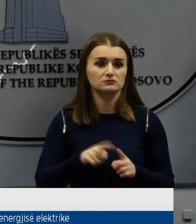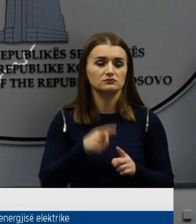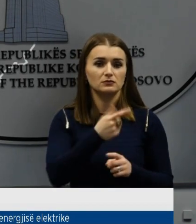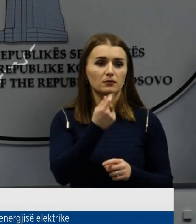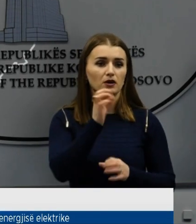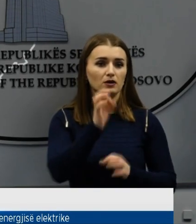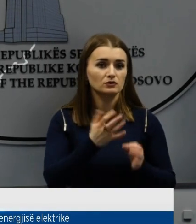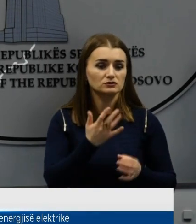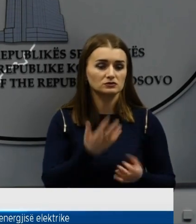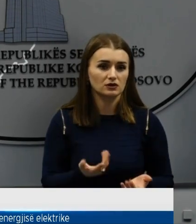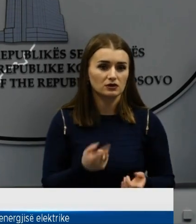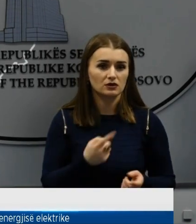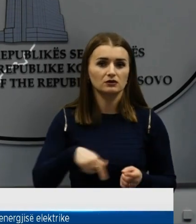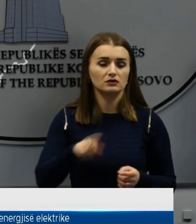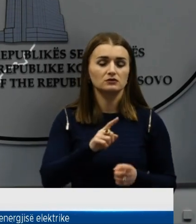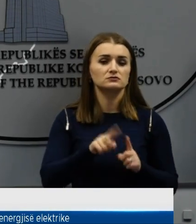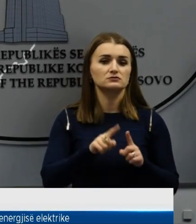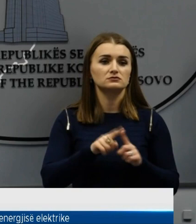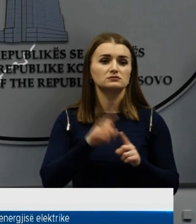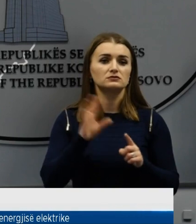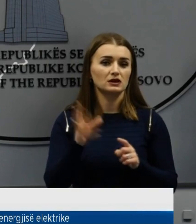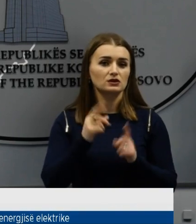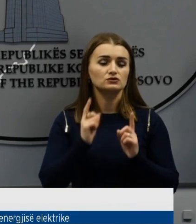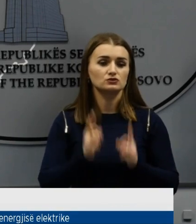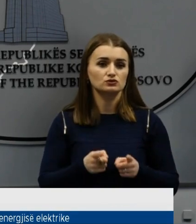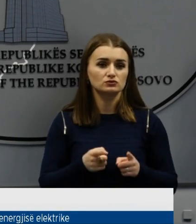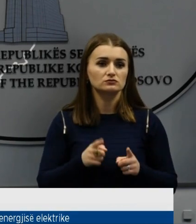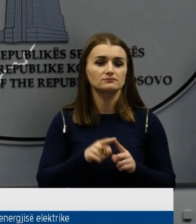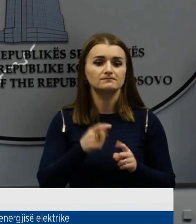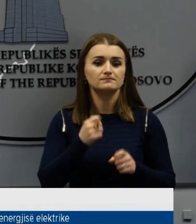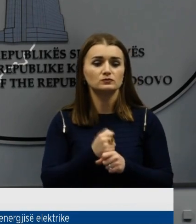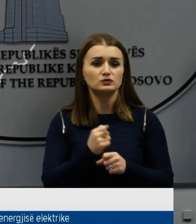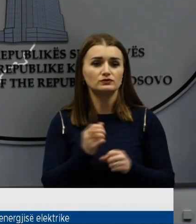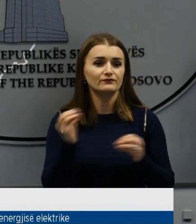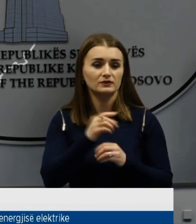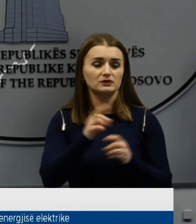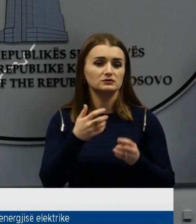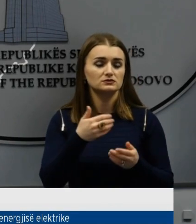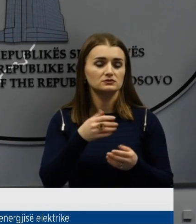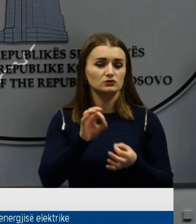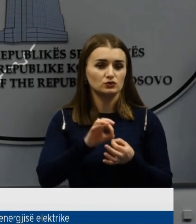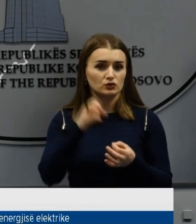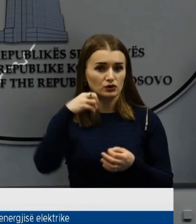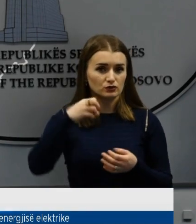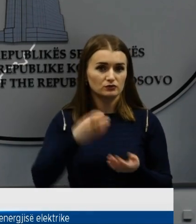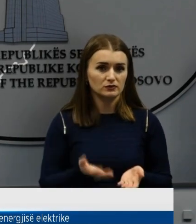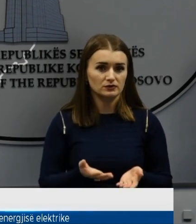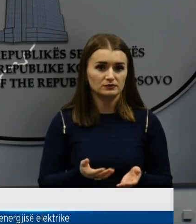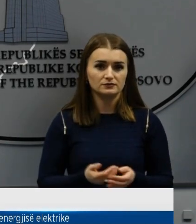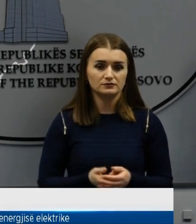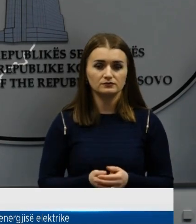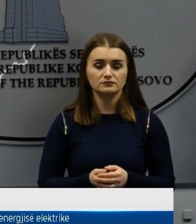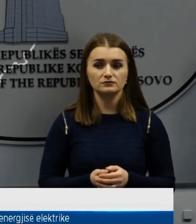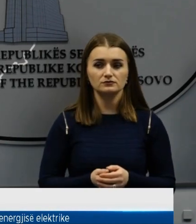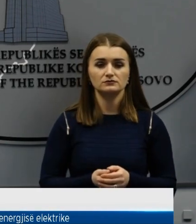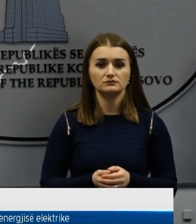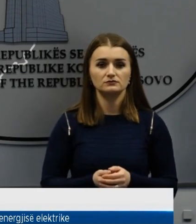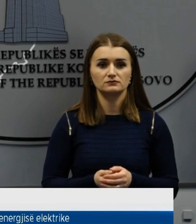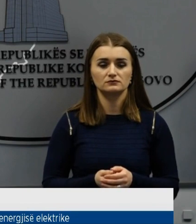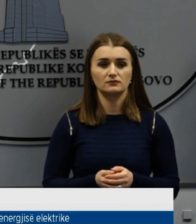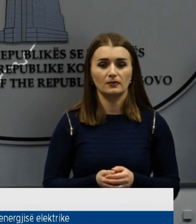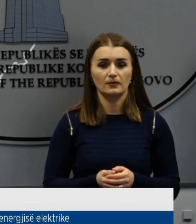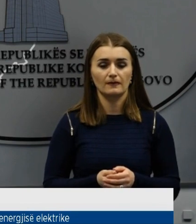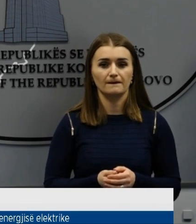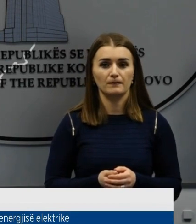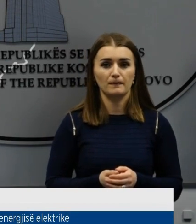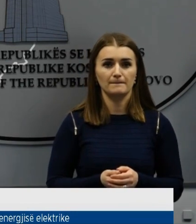nesh duhet të bëjmë çfarë është e mundur. Tani, më kam pyetur dhe më herët me çfarë